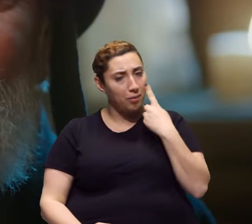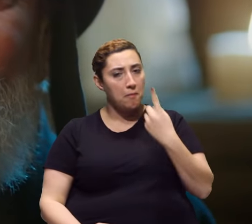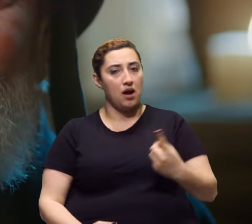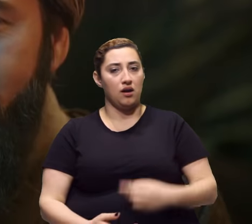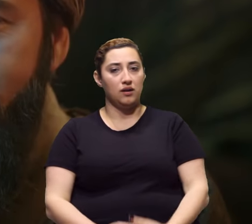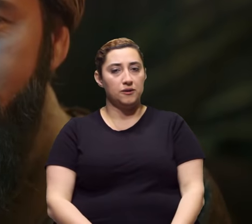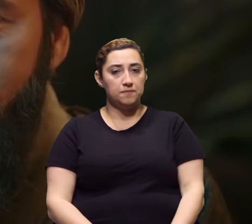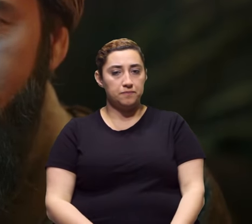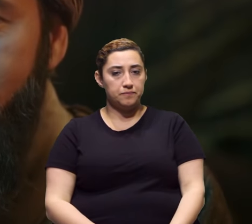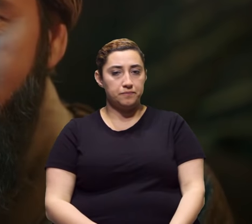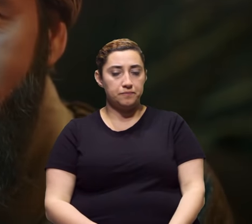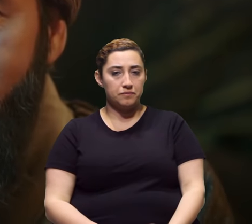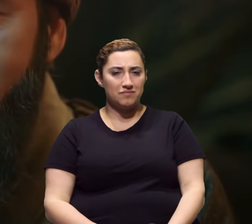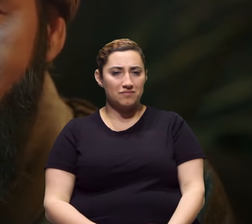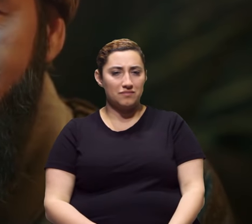bak.